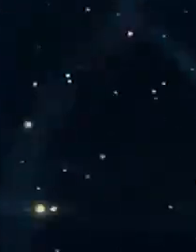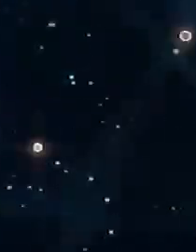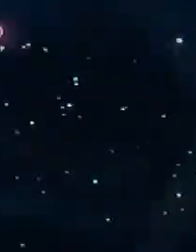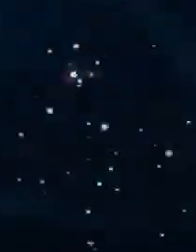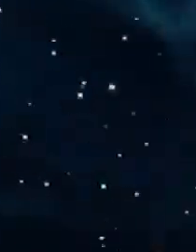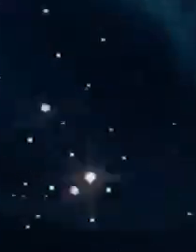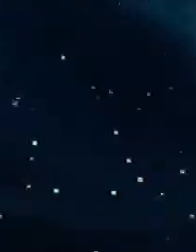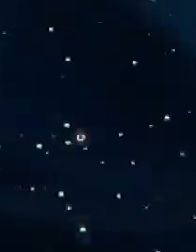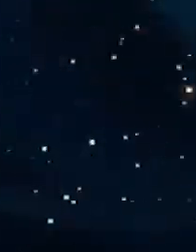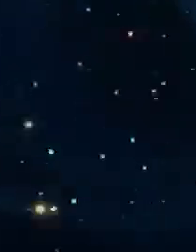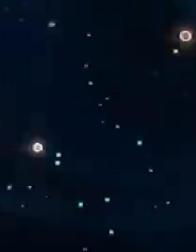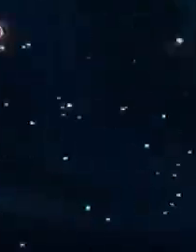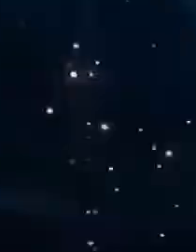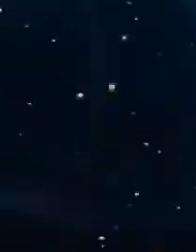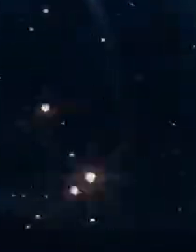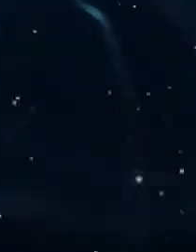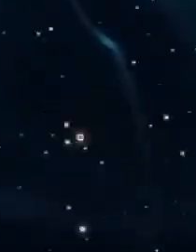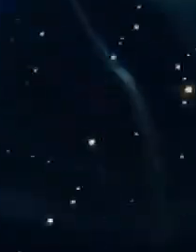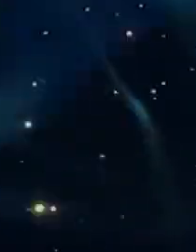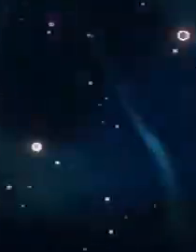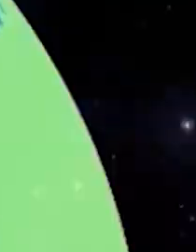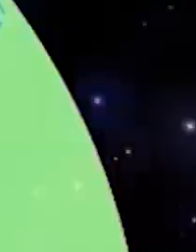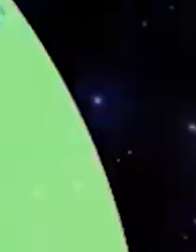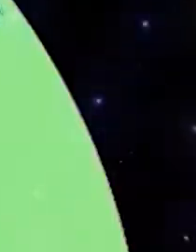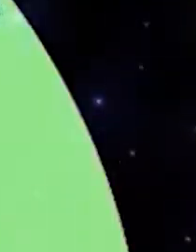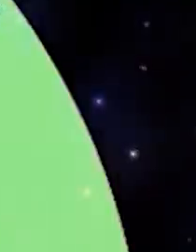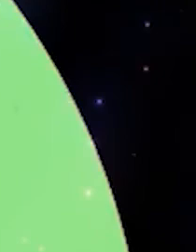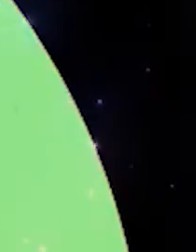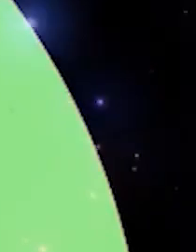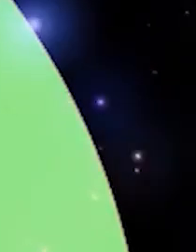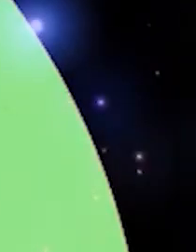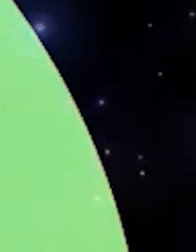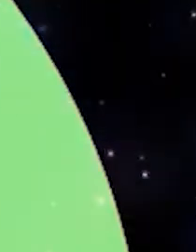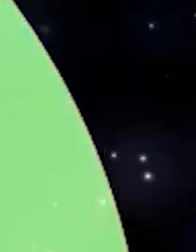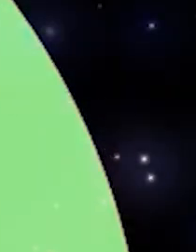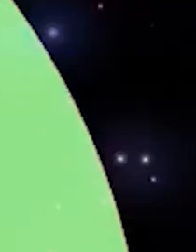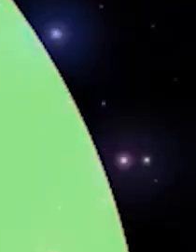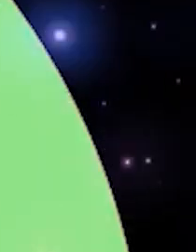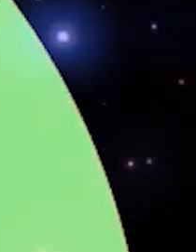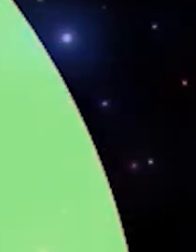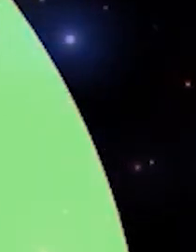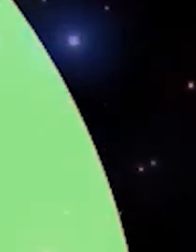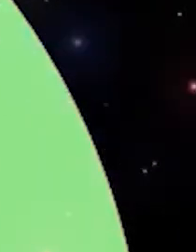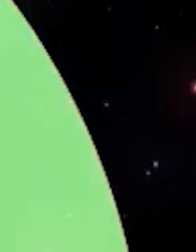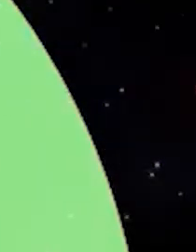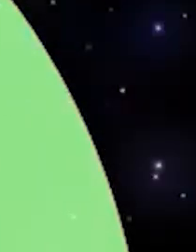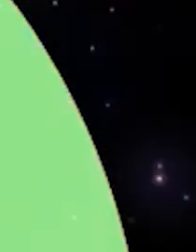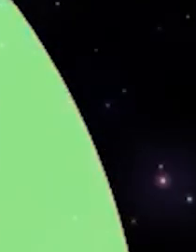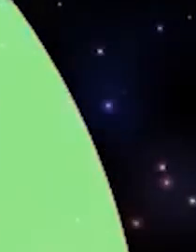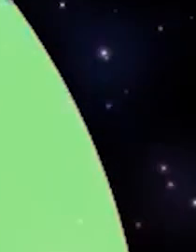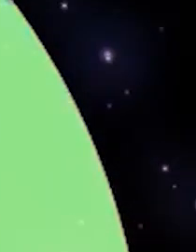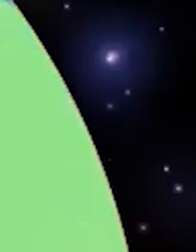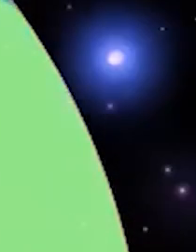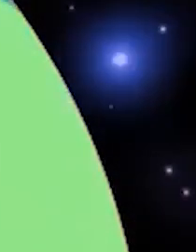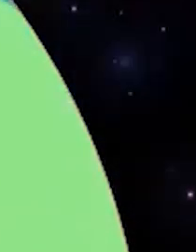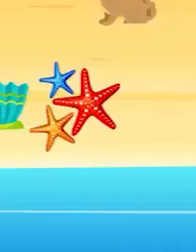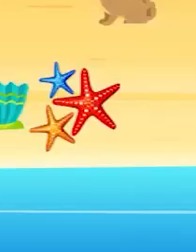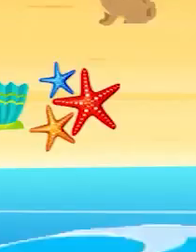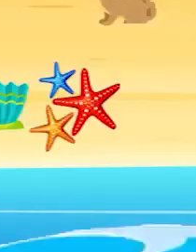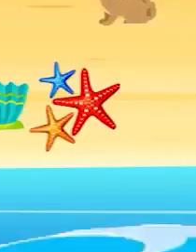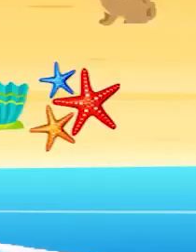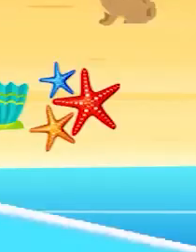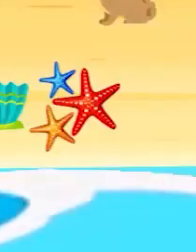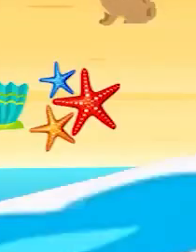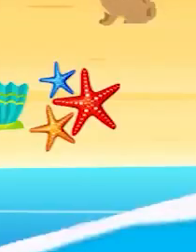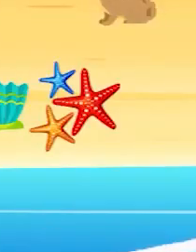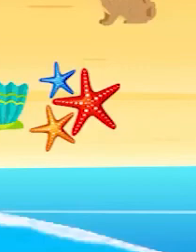Nang maglakbay kasama sina Shen at siya, tayo nang bumuklas kasama sina Shen at siya.